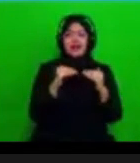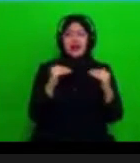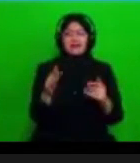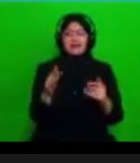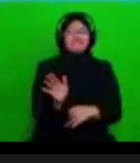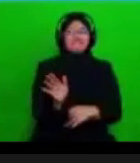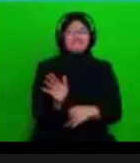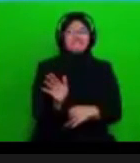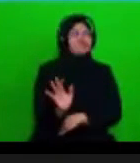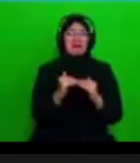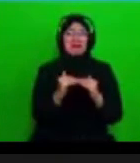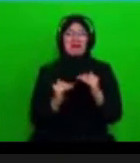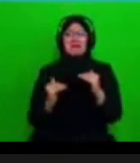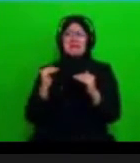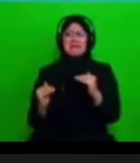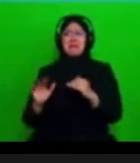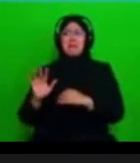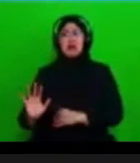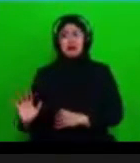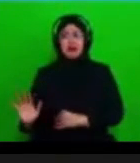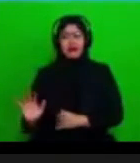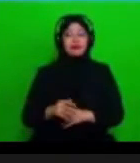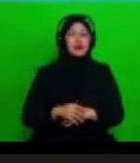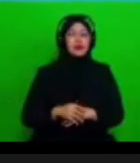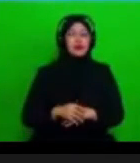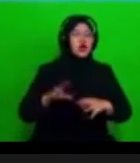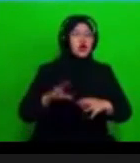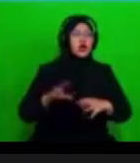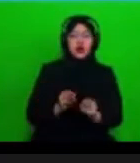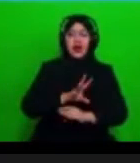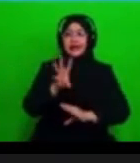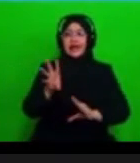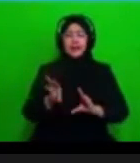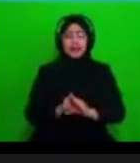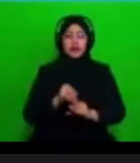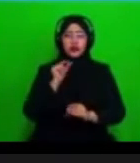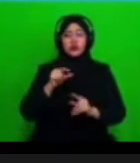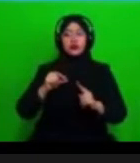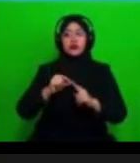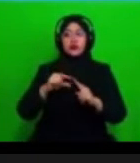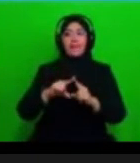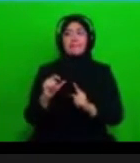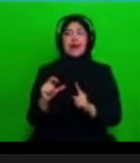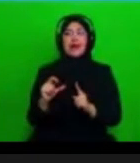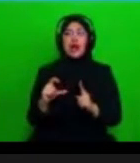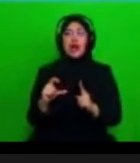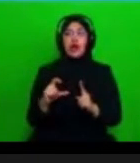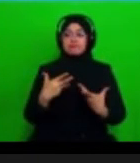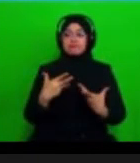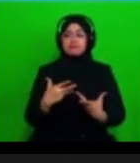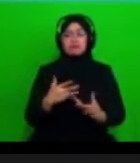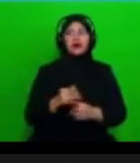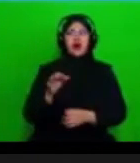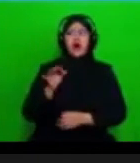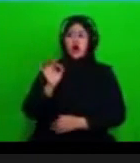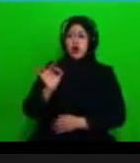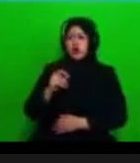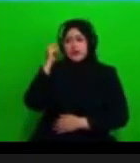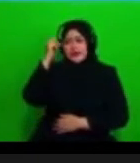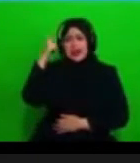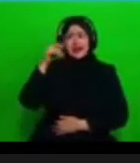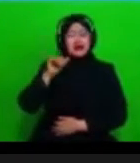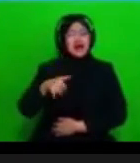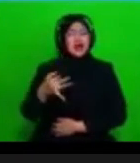prasekolah dan pendidikan tinggi. Jadi tren dan permasalahan angka partisipasi untuk jenjang prasekolah itu adalah kesadaran orang